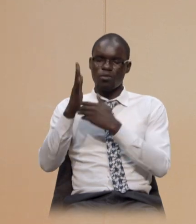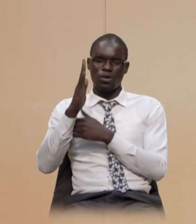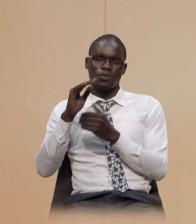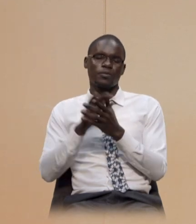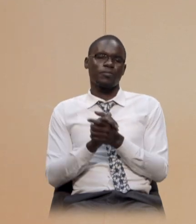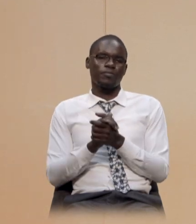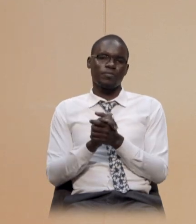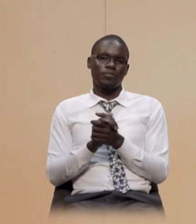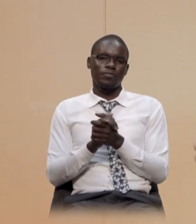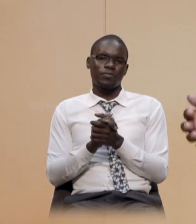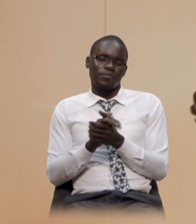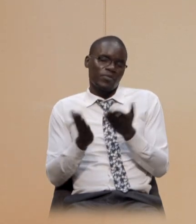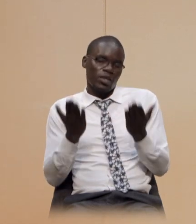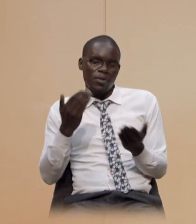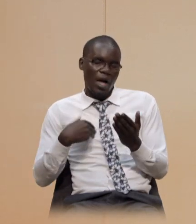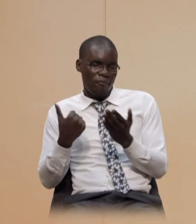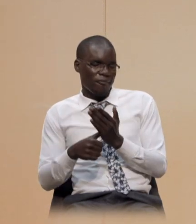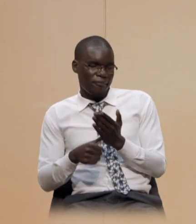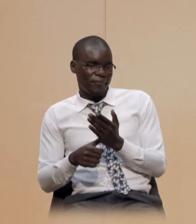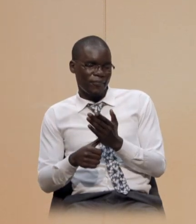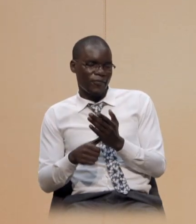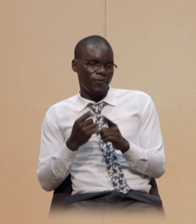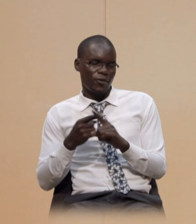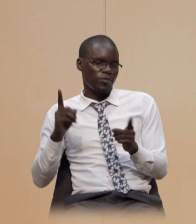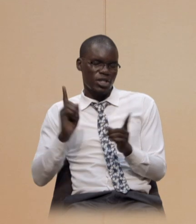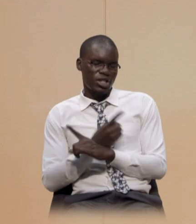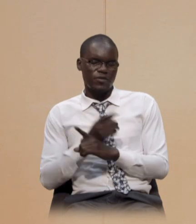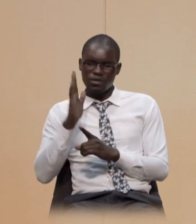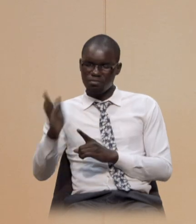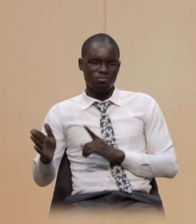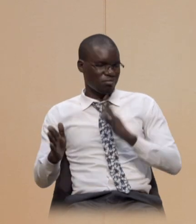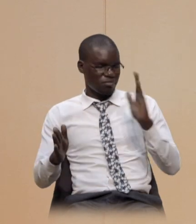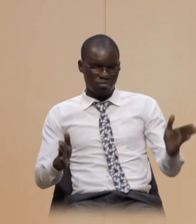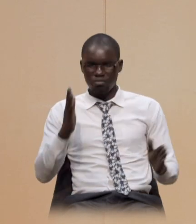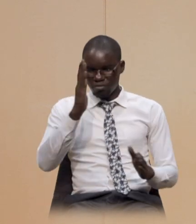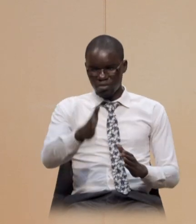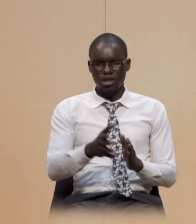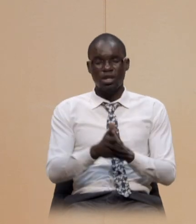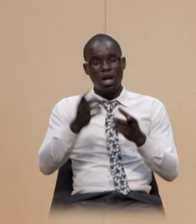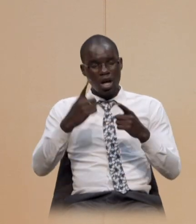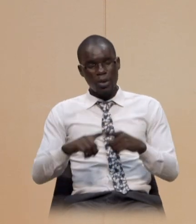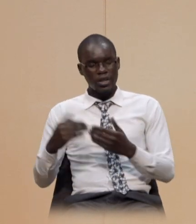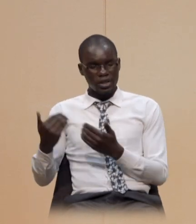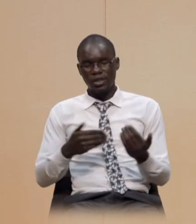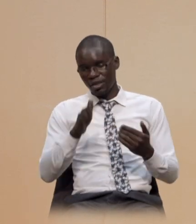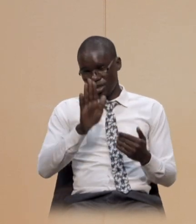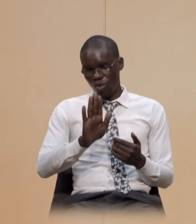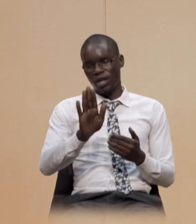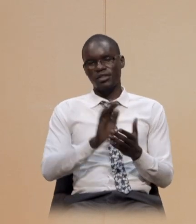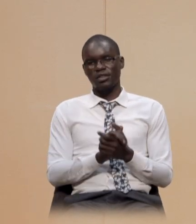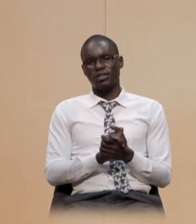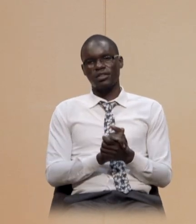Mungu. Lija ya kwamba shida inaweza toka kila sehemu, lakini watoto hao ulio